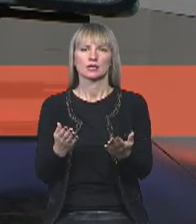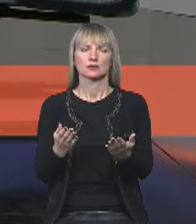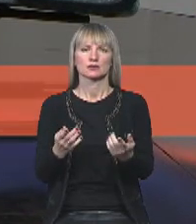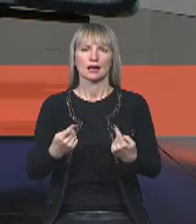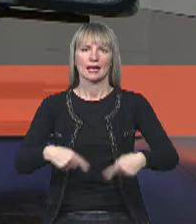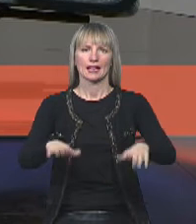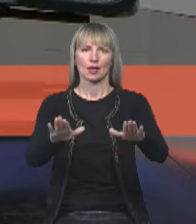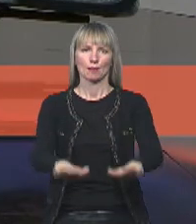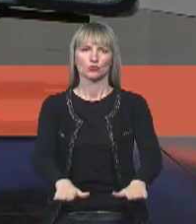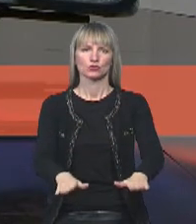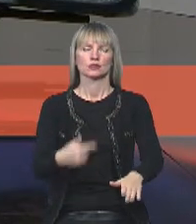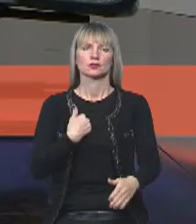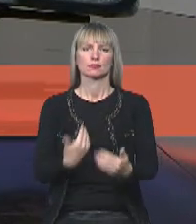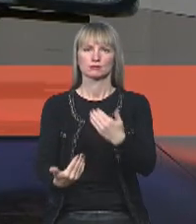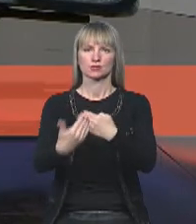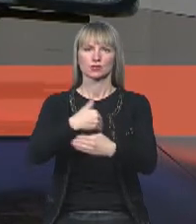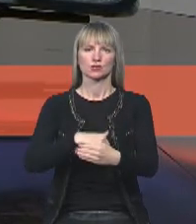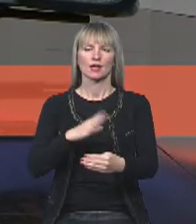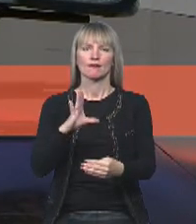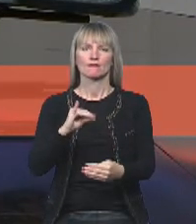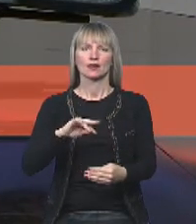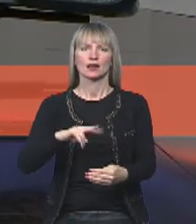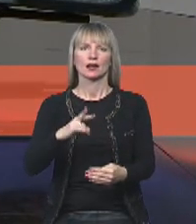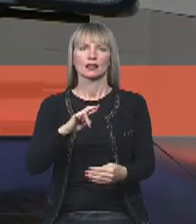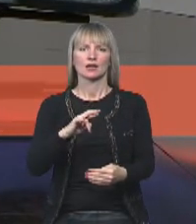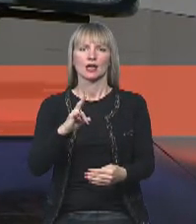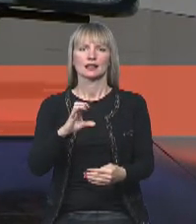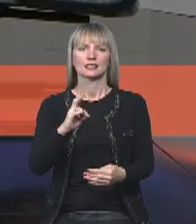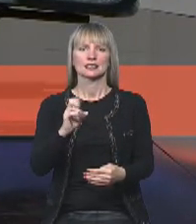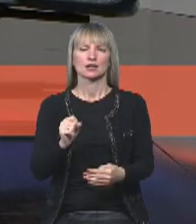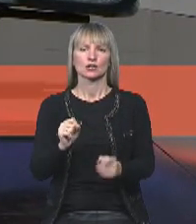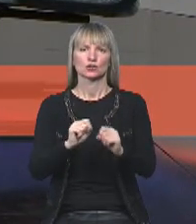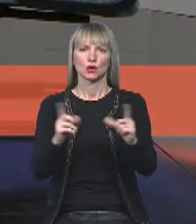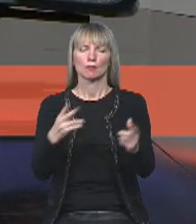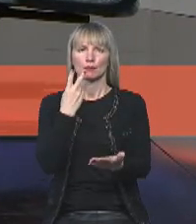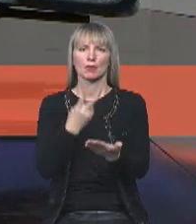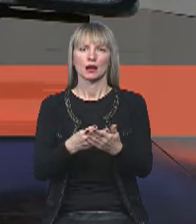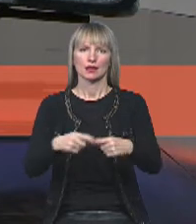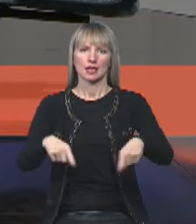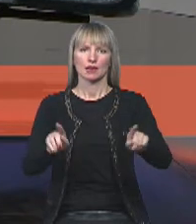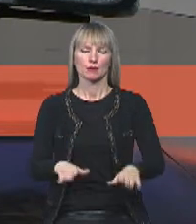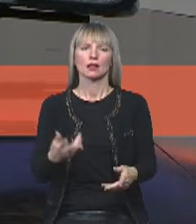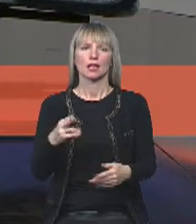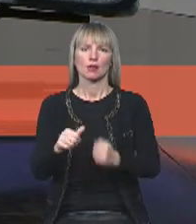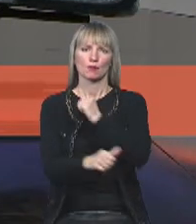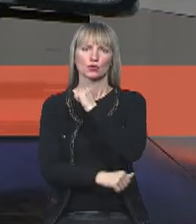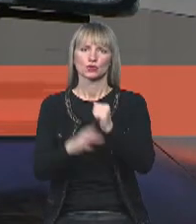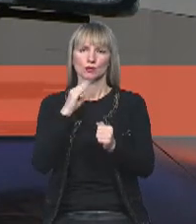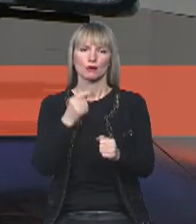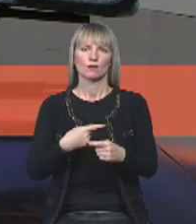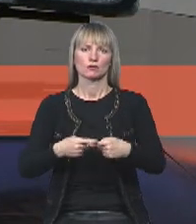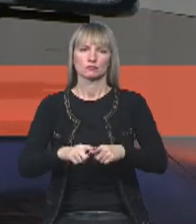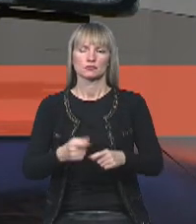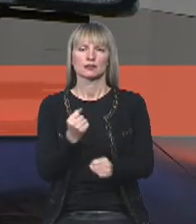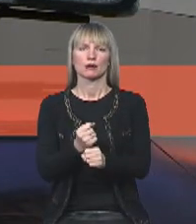килимочки. Uh-huh. І до нас приїжджала вільнянська школа, яка показувала килимочки для бродячих собак. Вони різали і прямо робили